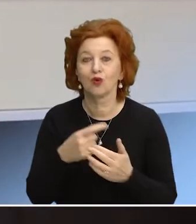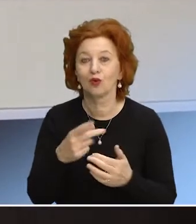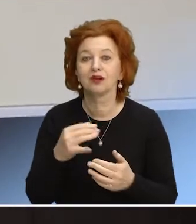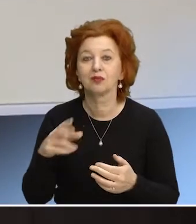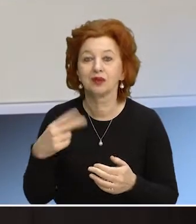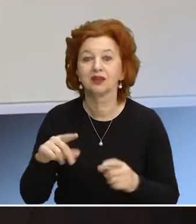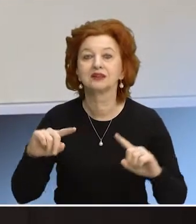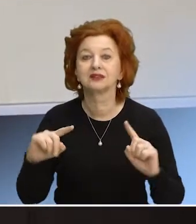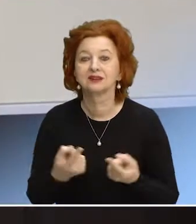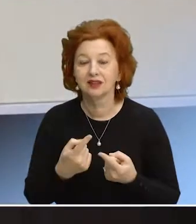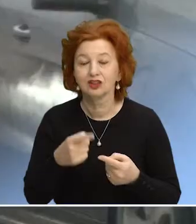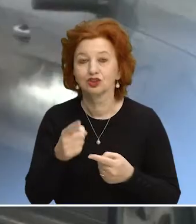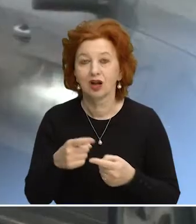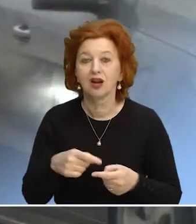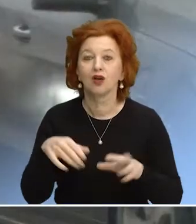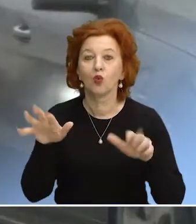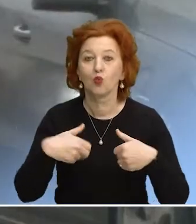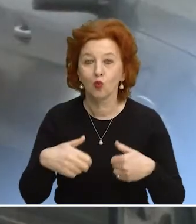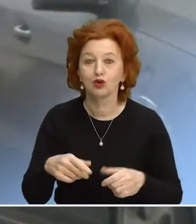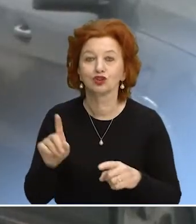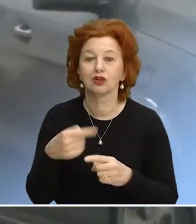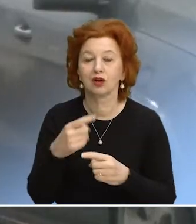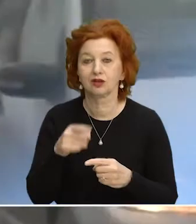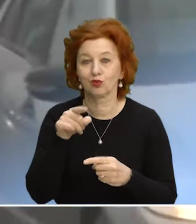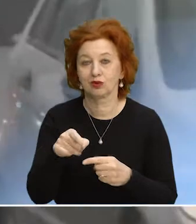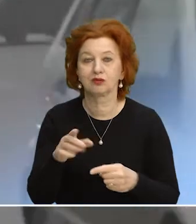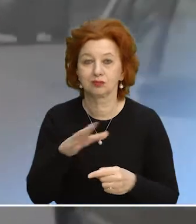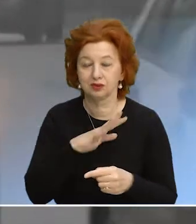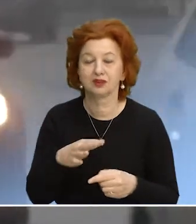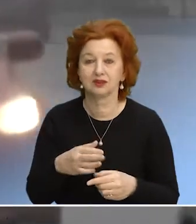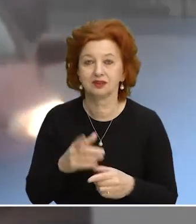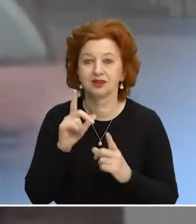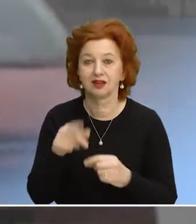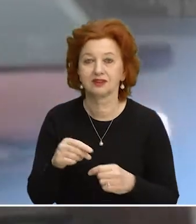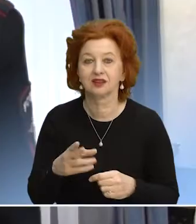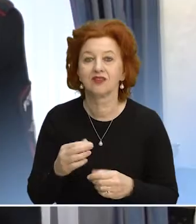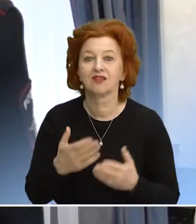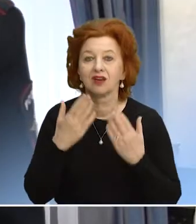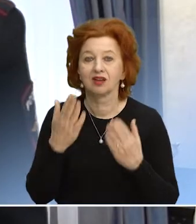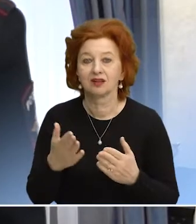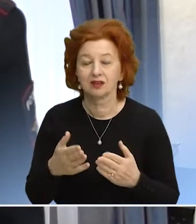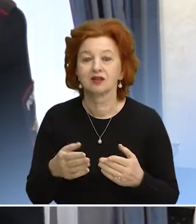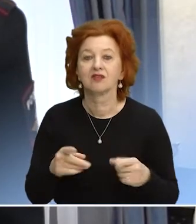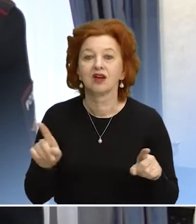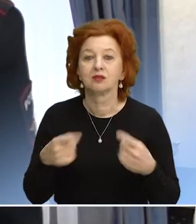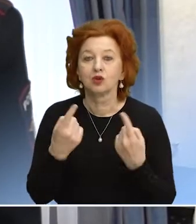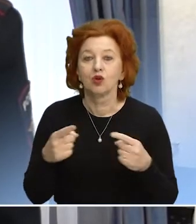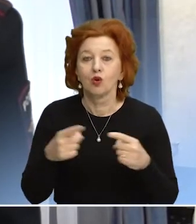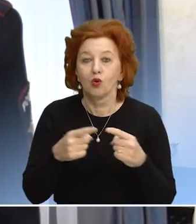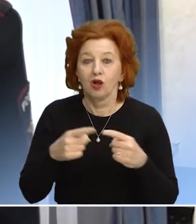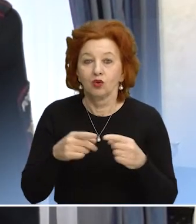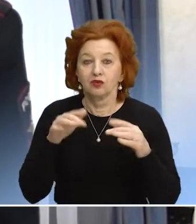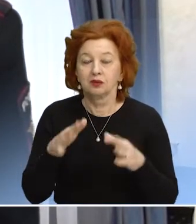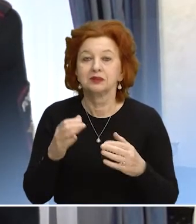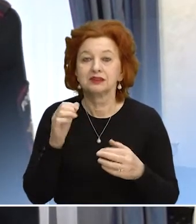недолгим. Инспекторы ГИБДД задержали угонщика, которому теперь придется отвечать за содеянное. В отношении фигуранта